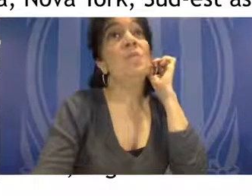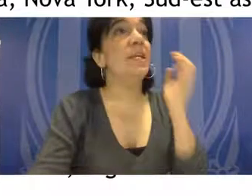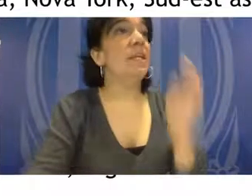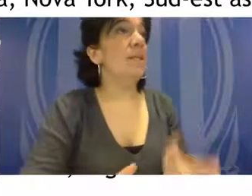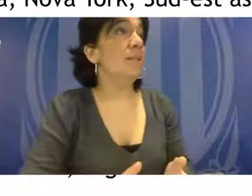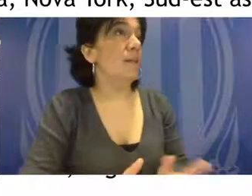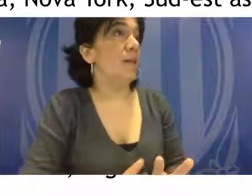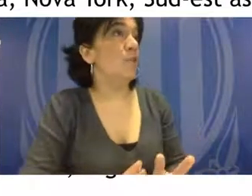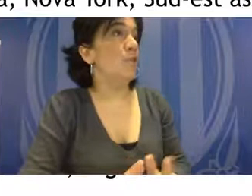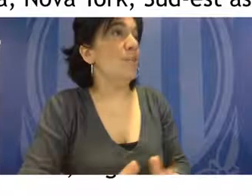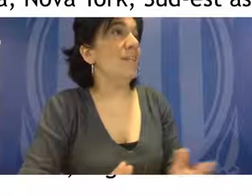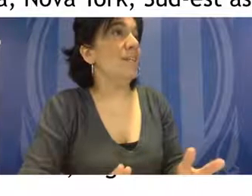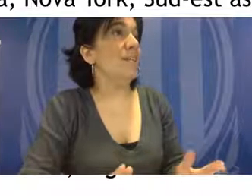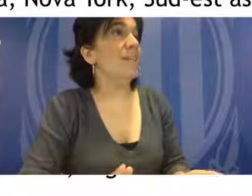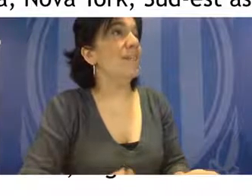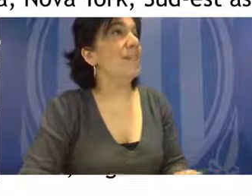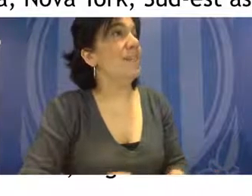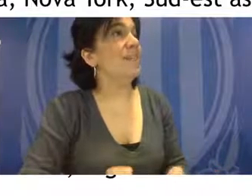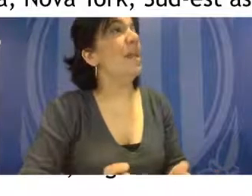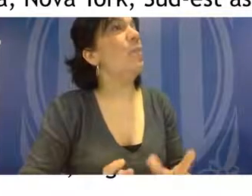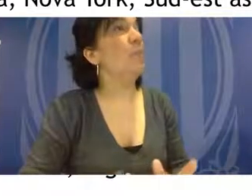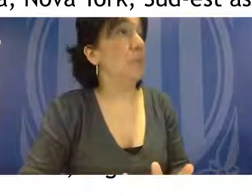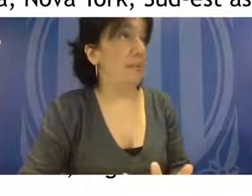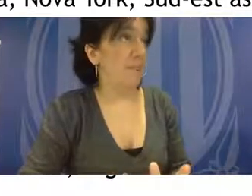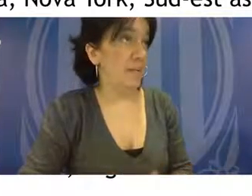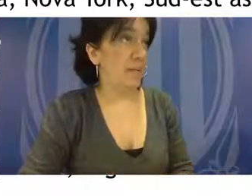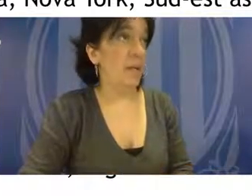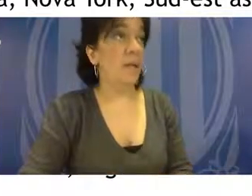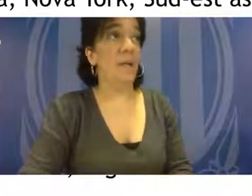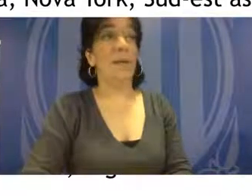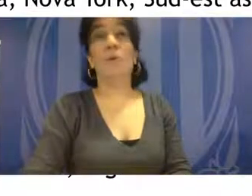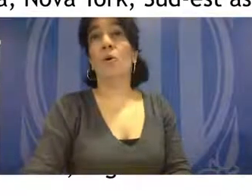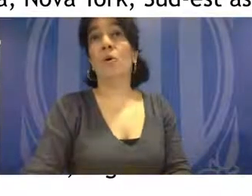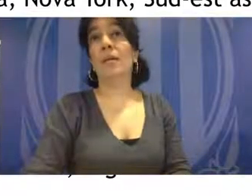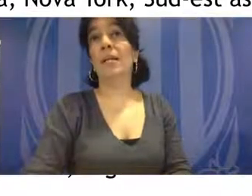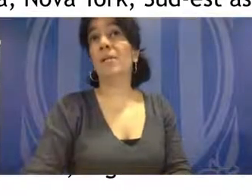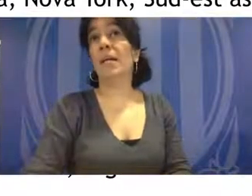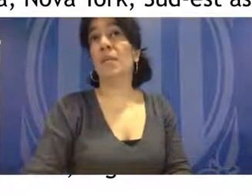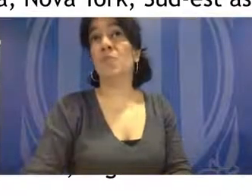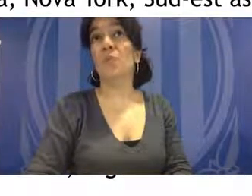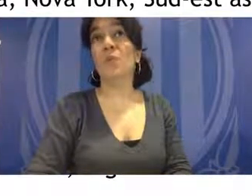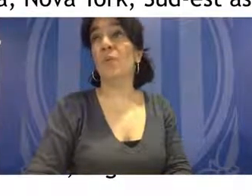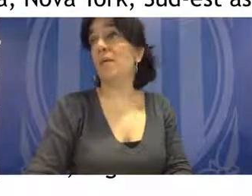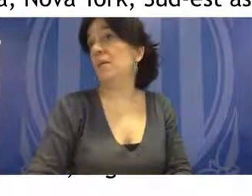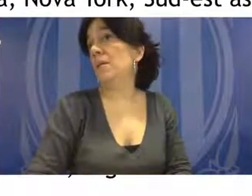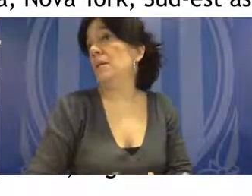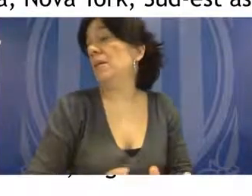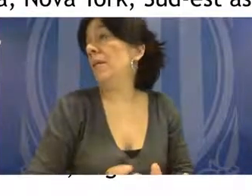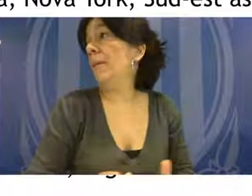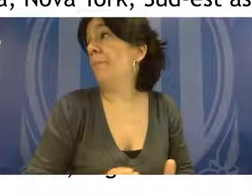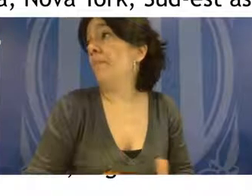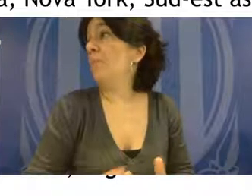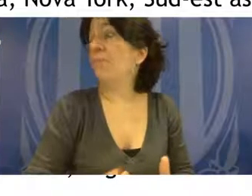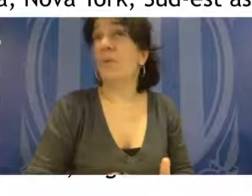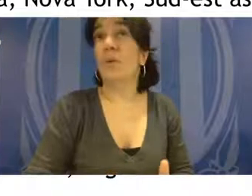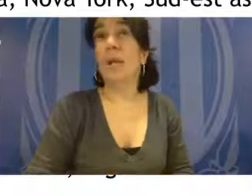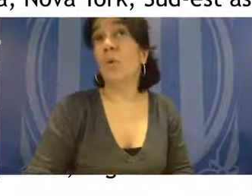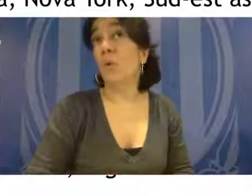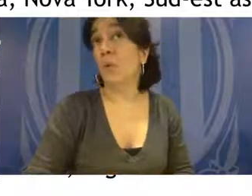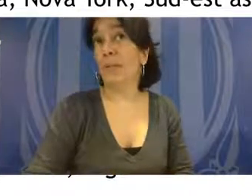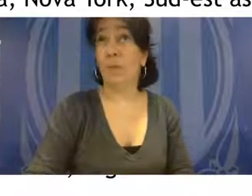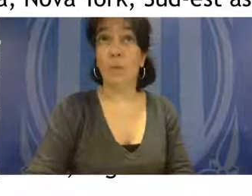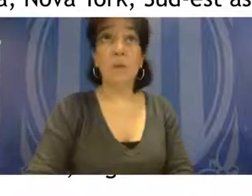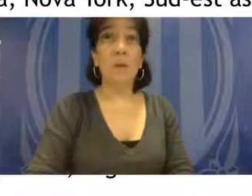Catalunya Experience són unes xarxes que s'adrecen al públic final. No tenim en aquests moments oberts ni cap perfil professional